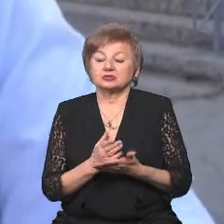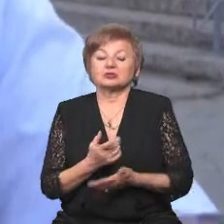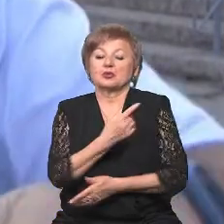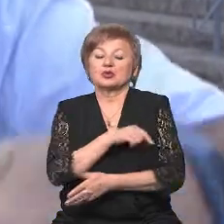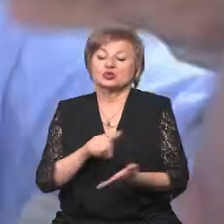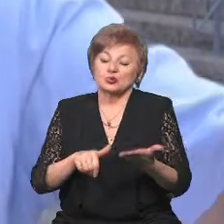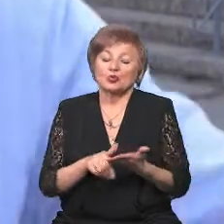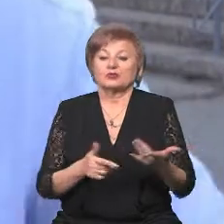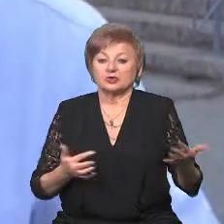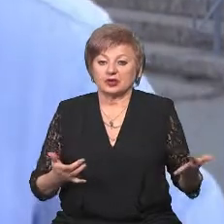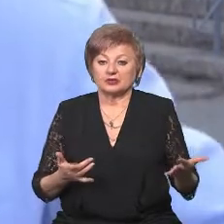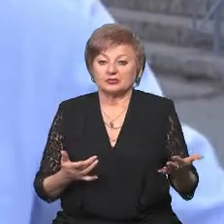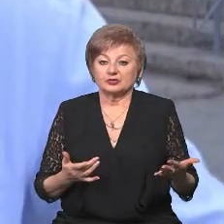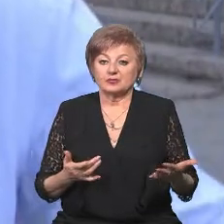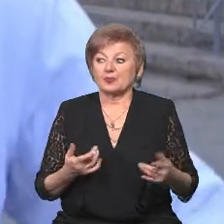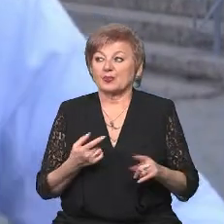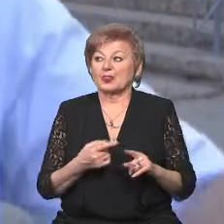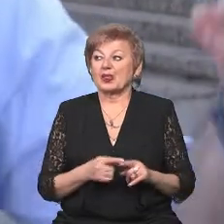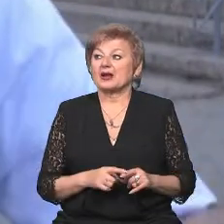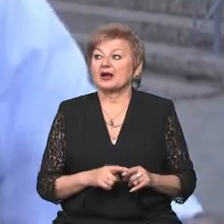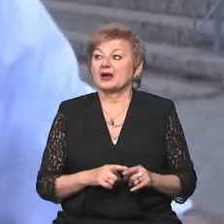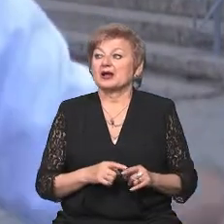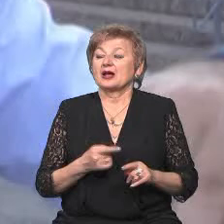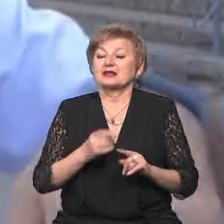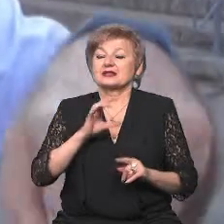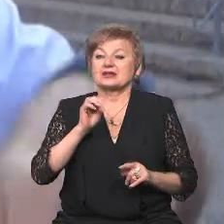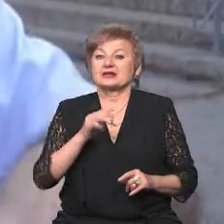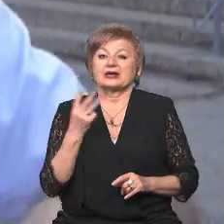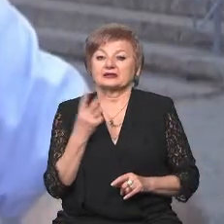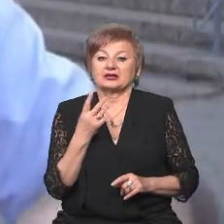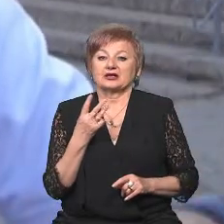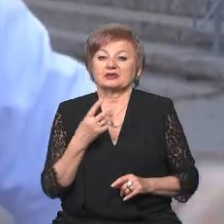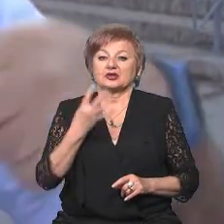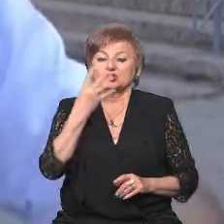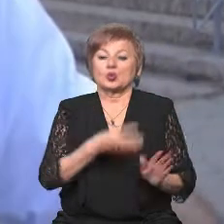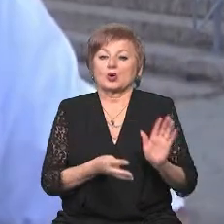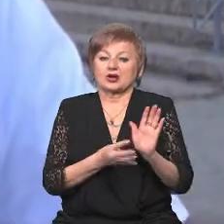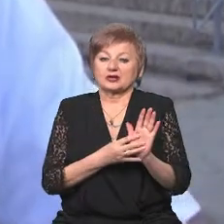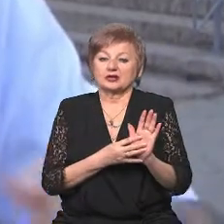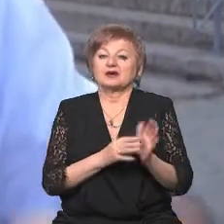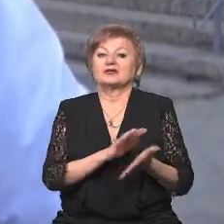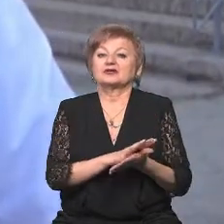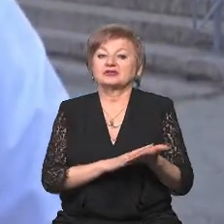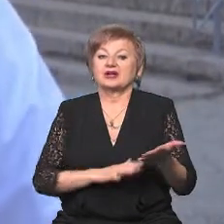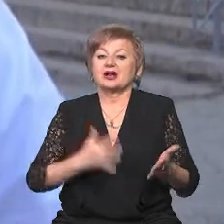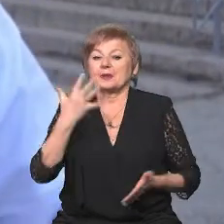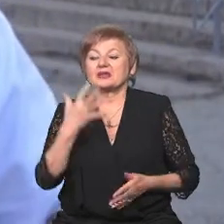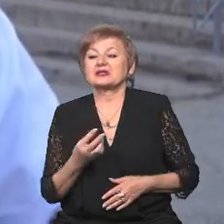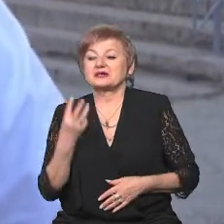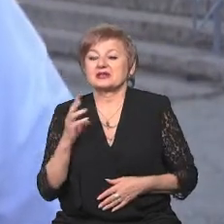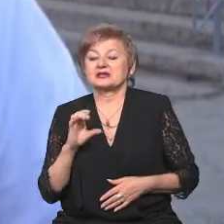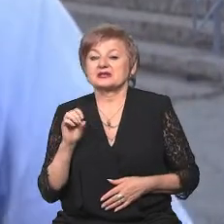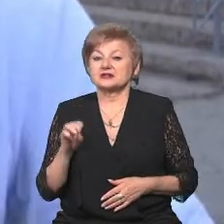допомогу і так далі. В розвиток того, що я вам сказав. Стаття 3, 49 і далі стаття 53.